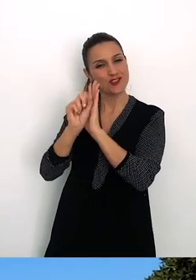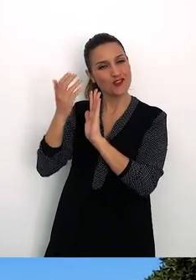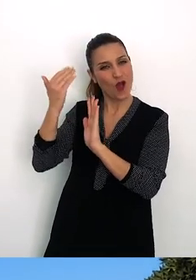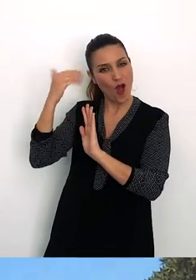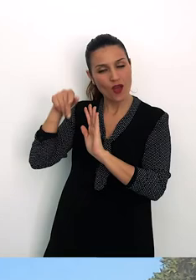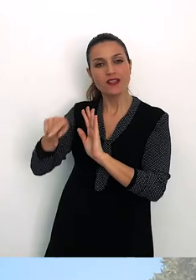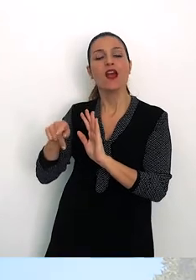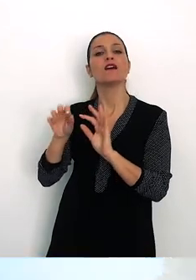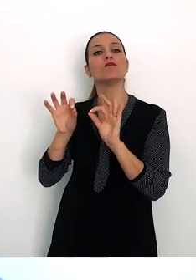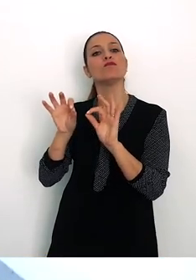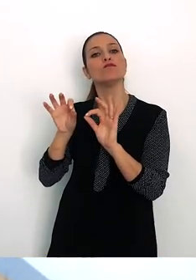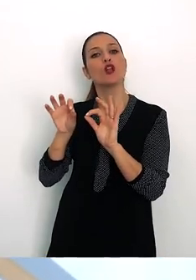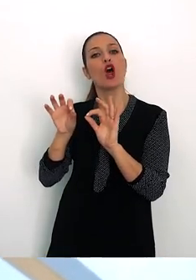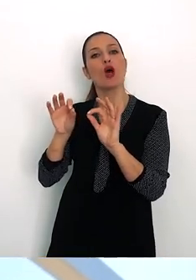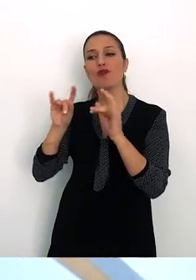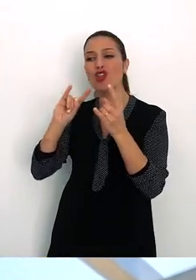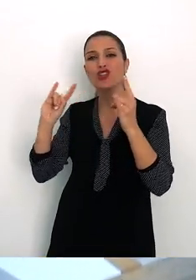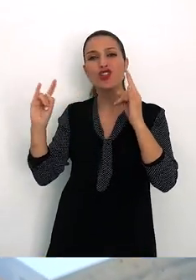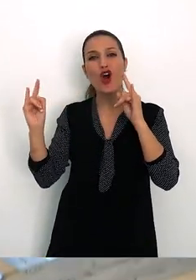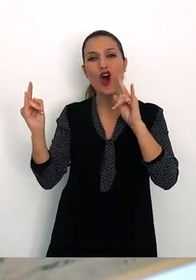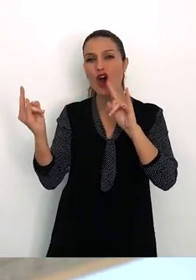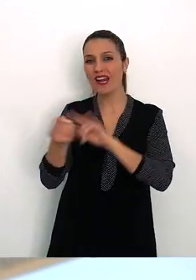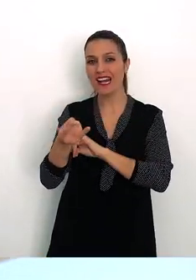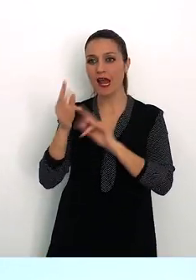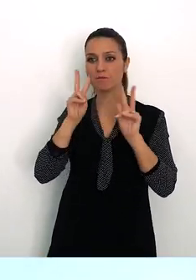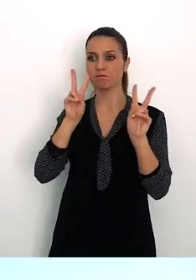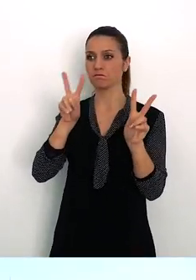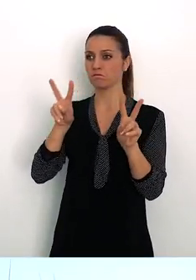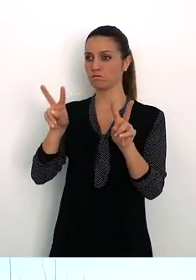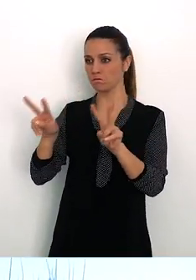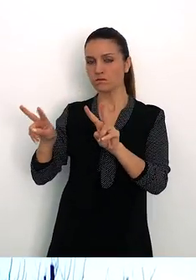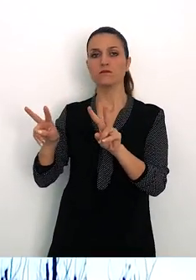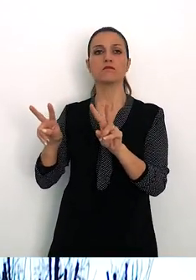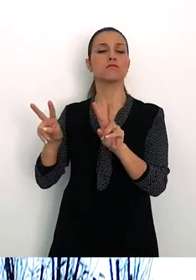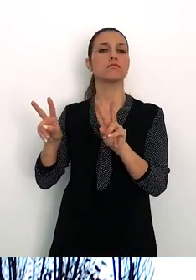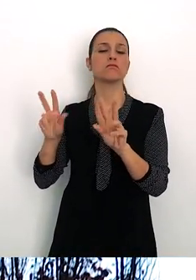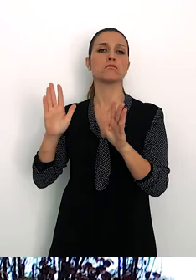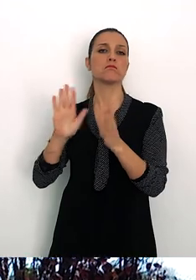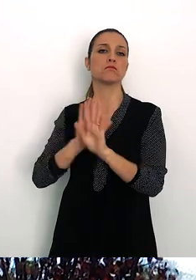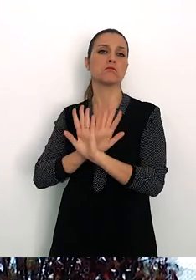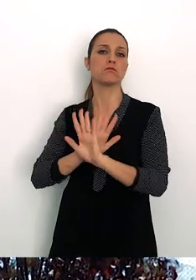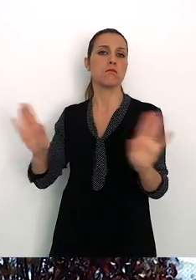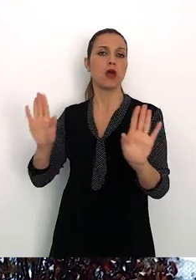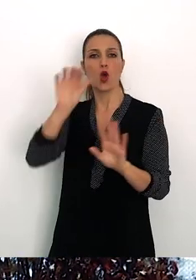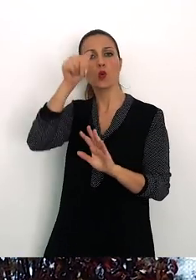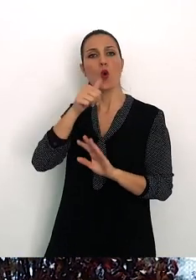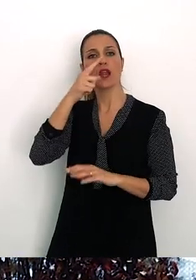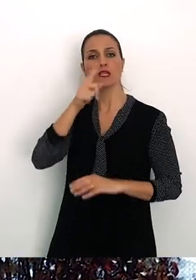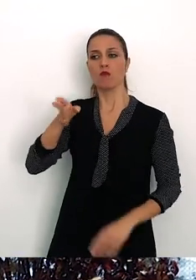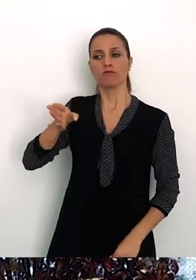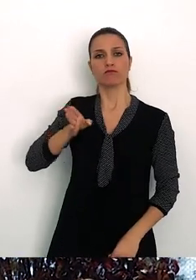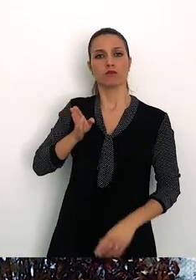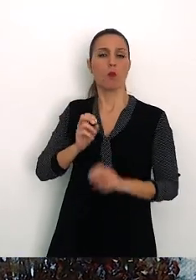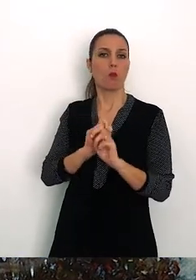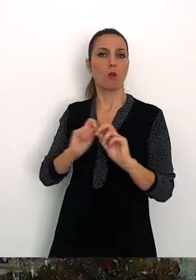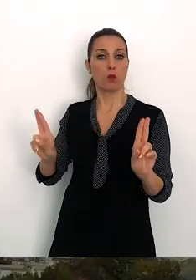Si pensa che ad un certo punto della storia locale, la torre di avvistamento terminò la sua funzione militare per essere trasformata,